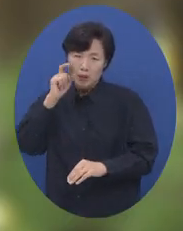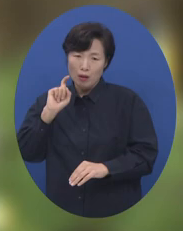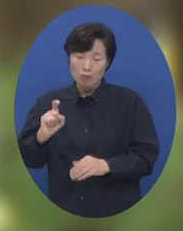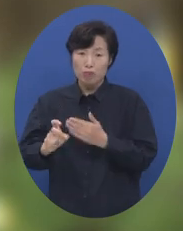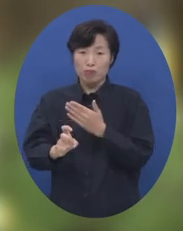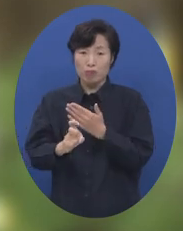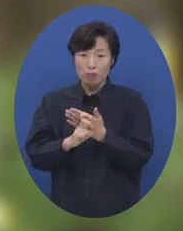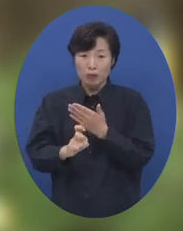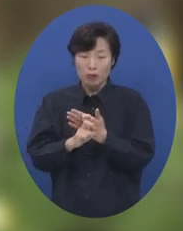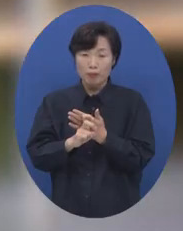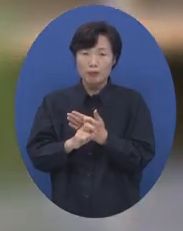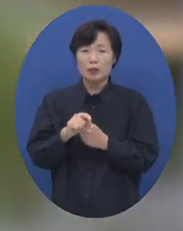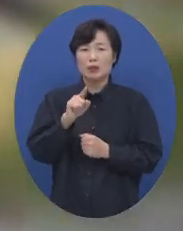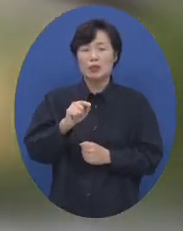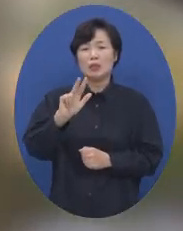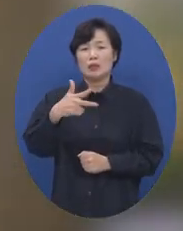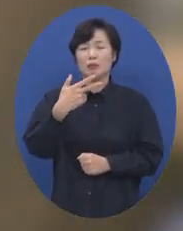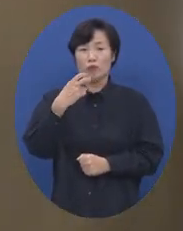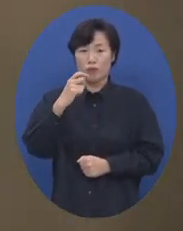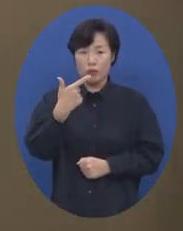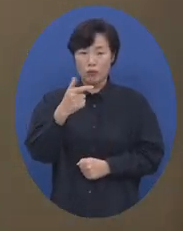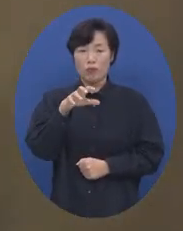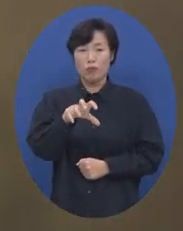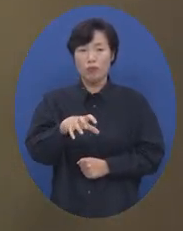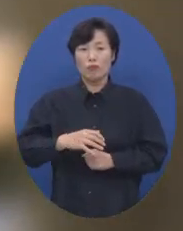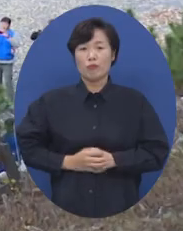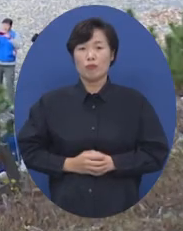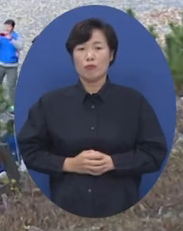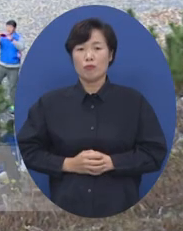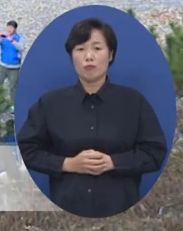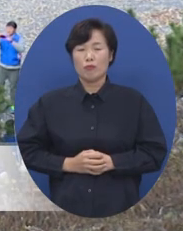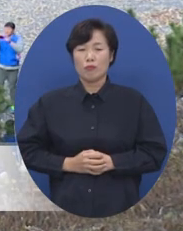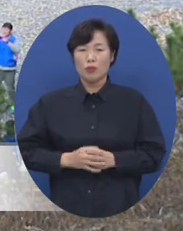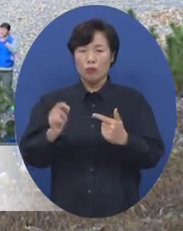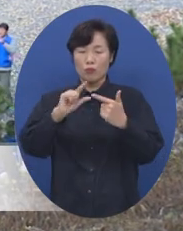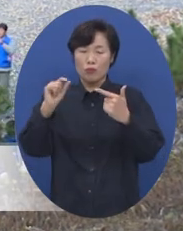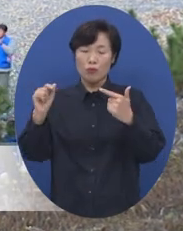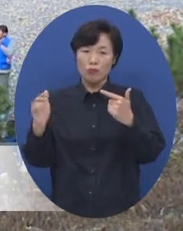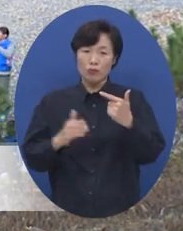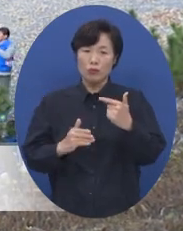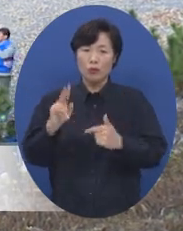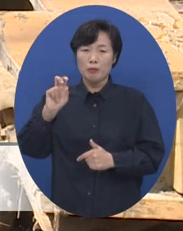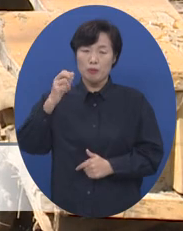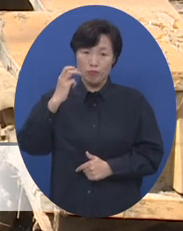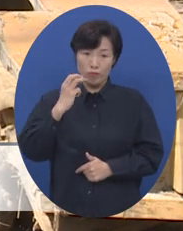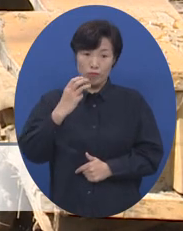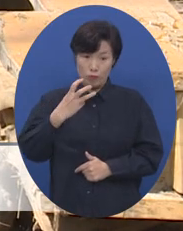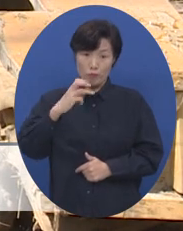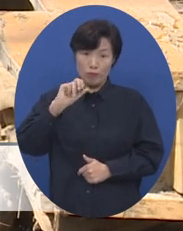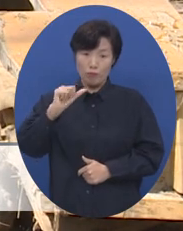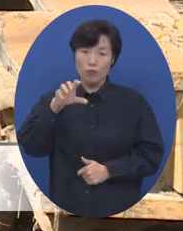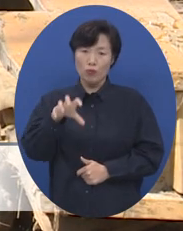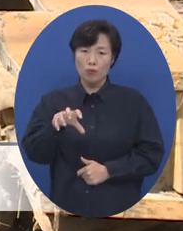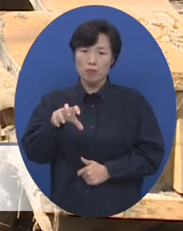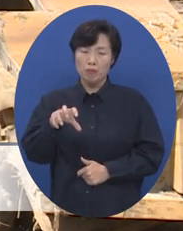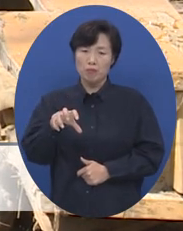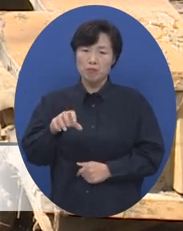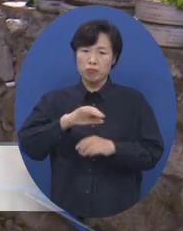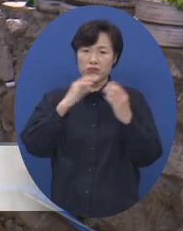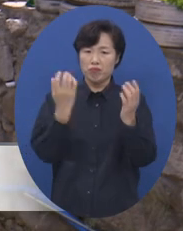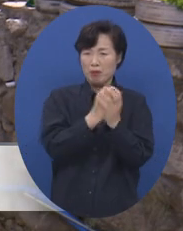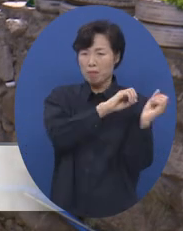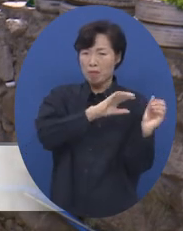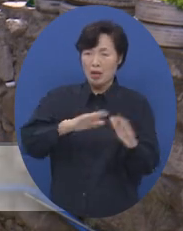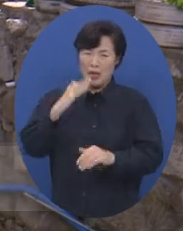계곡의 불법행위 업소는 모두 700c 물 6곳 지난 6월부터 200 35 곳에 불법 시설물이 철거